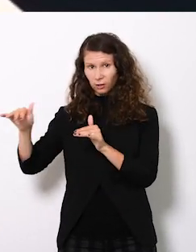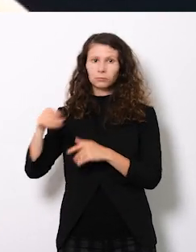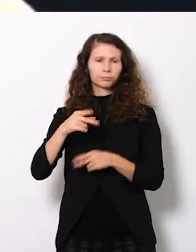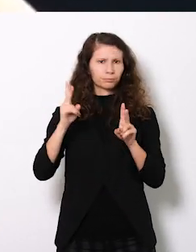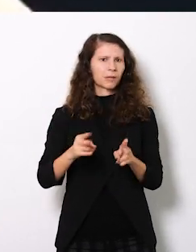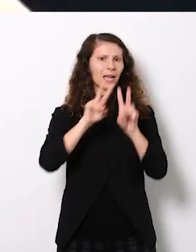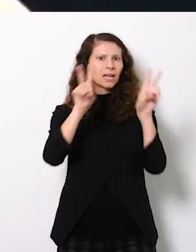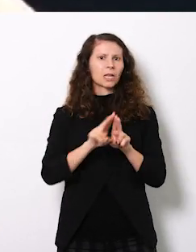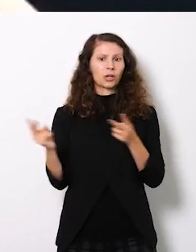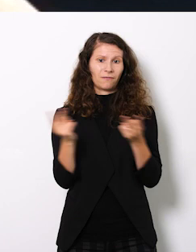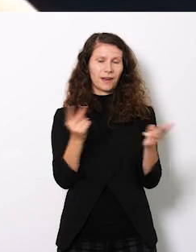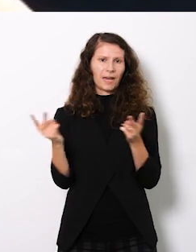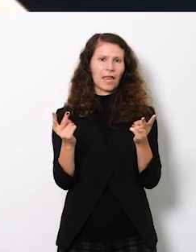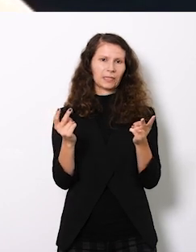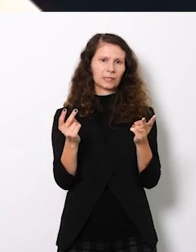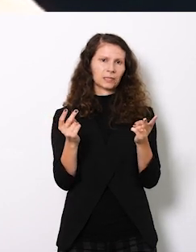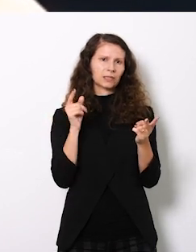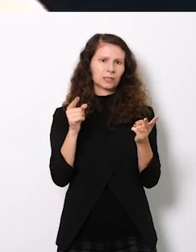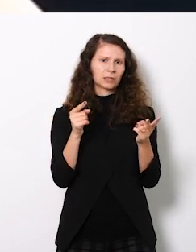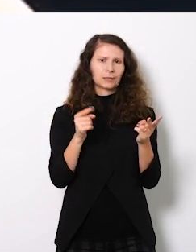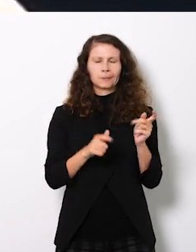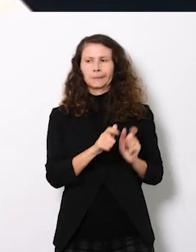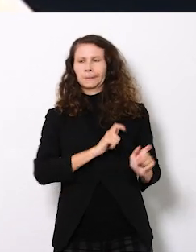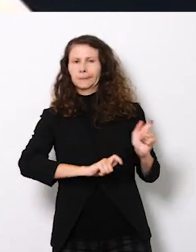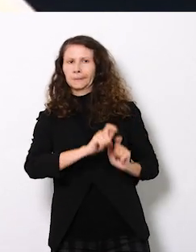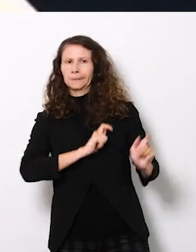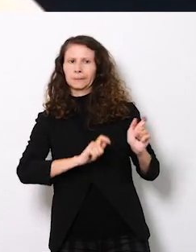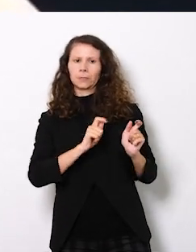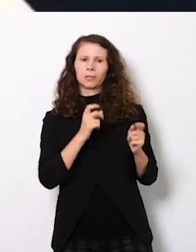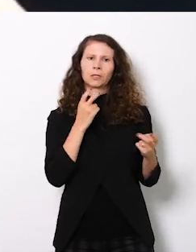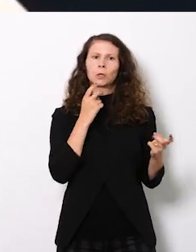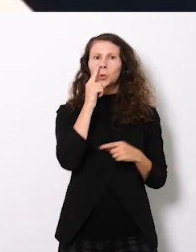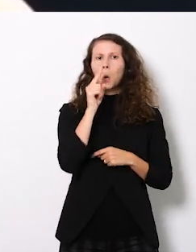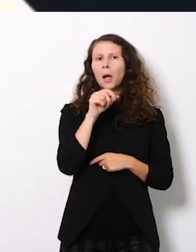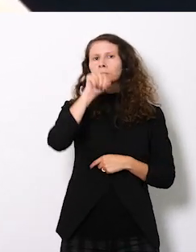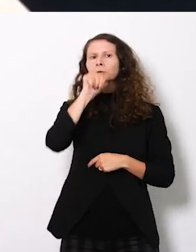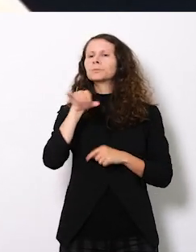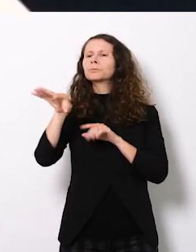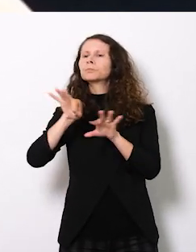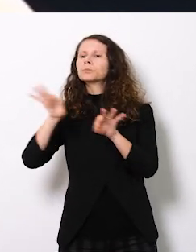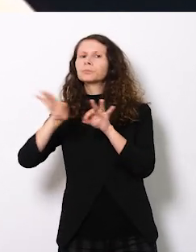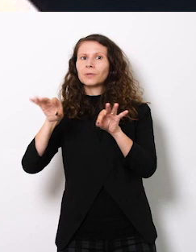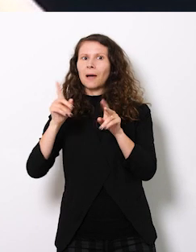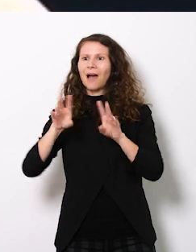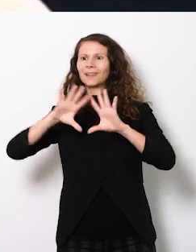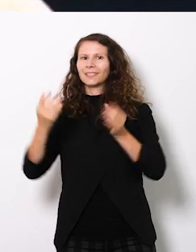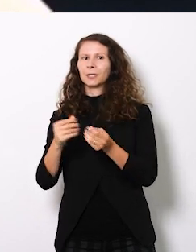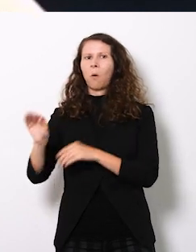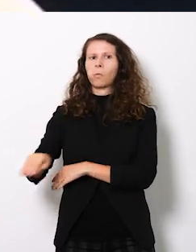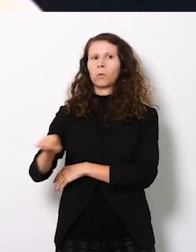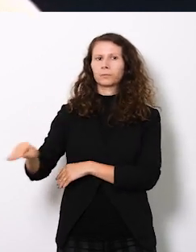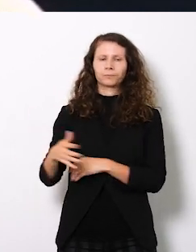internationalen Vergleichen ungern berücksichtigt. Man sucht sich immer nur so als Rosinenpicken aus, das, was einem gefällt. in den Ländern,